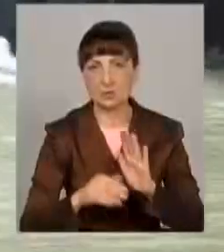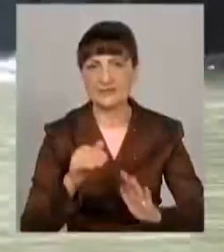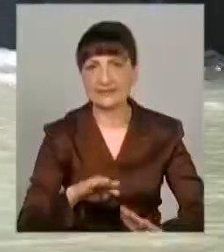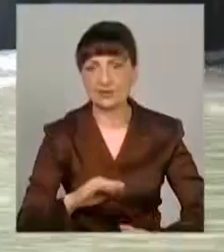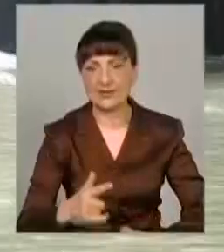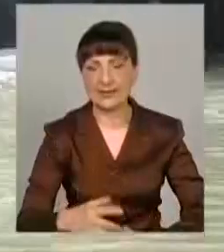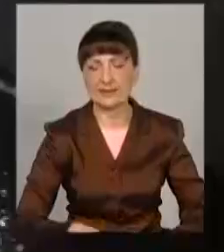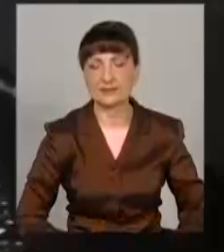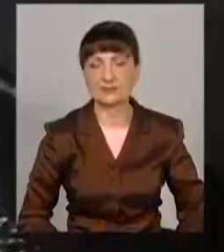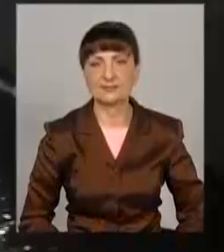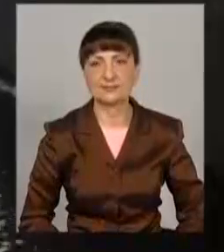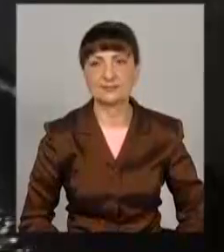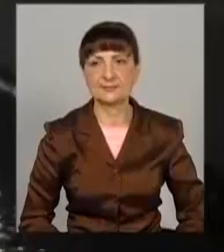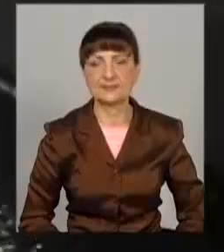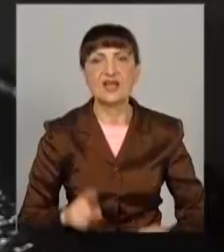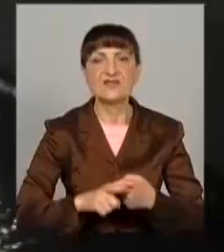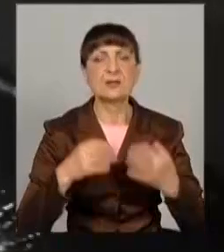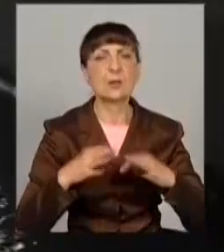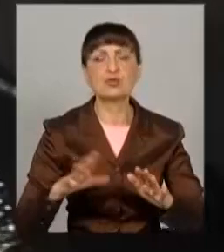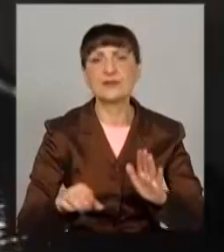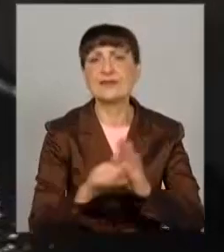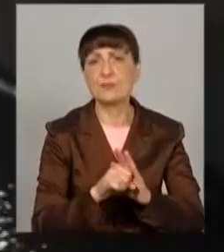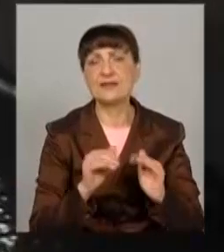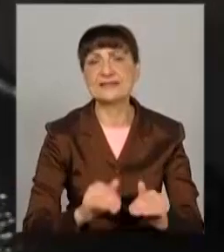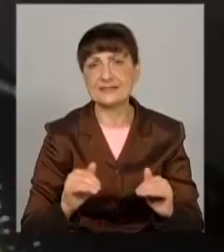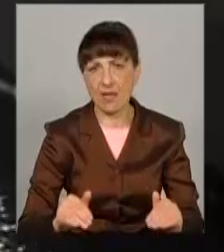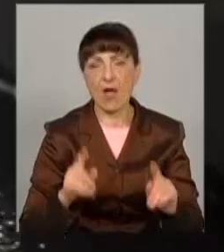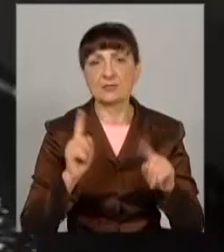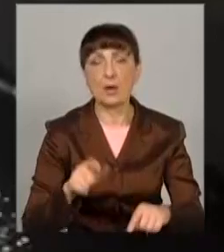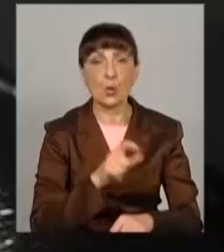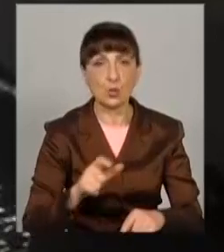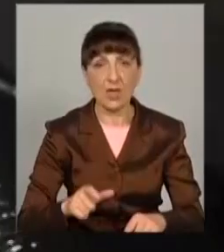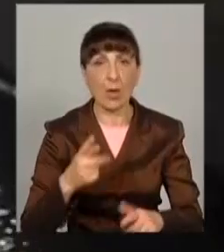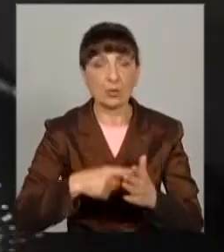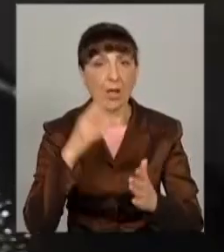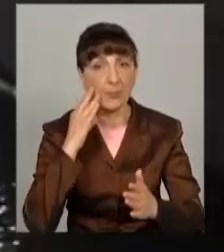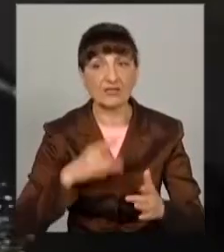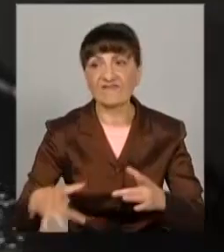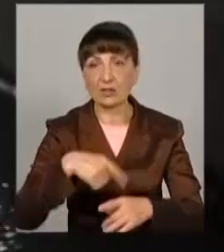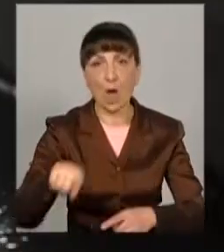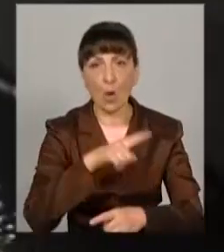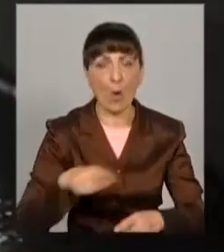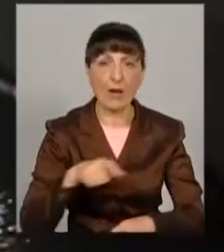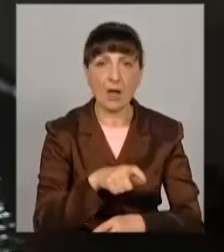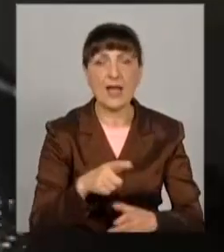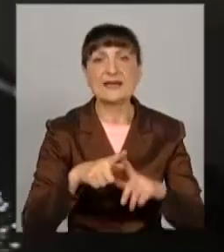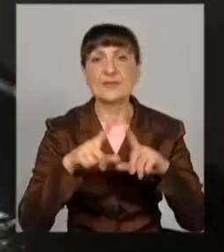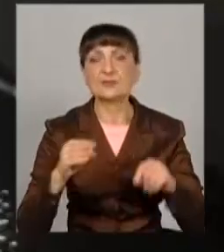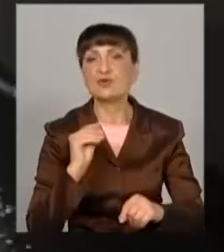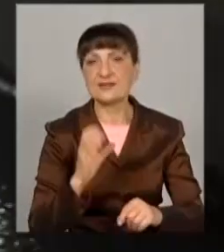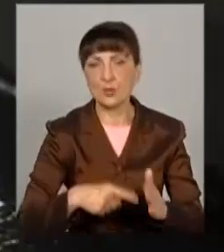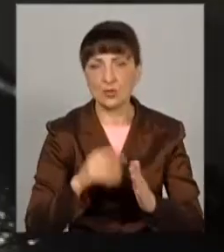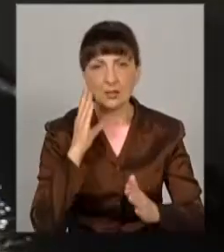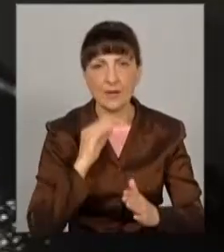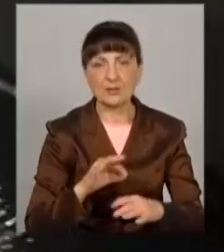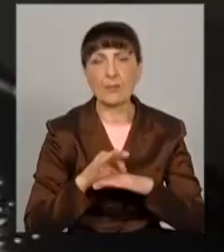тенге. В целях недопущения гибели детей, а также населения города Алматы на водоемах, департаментом по честь города Алматы